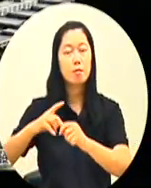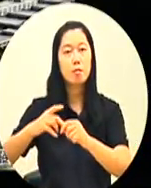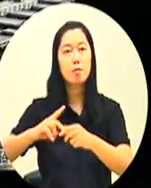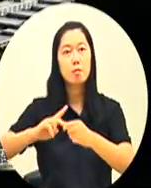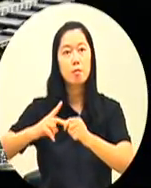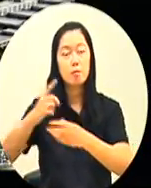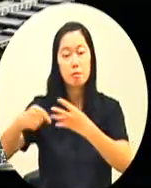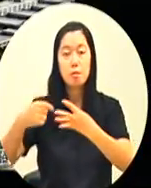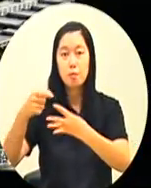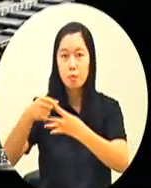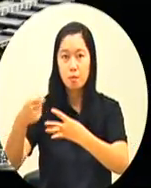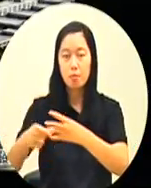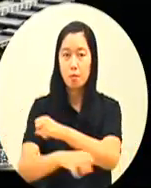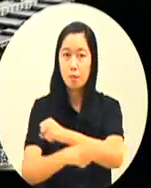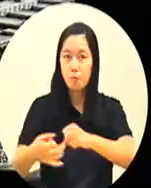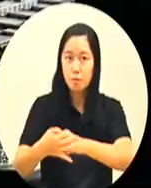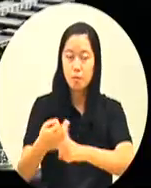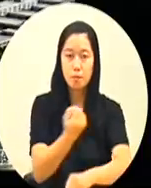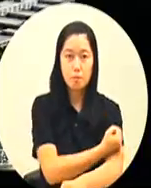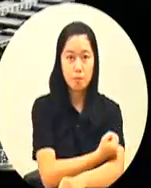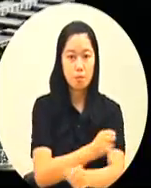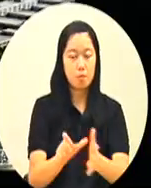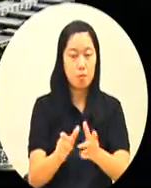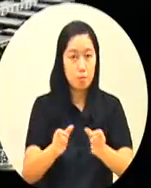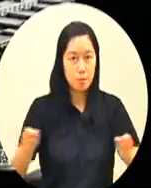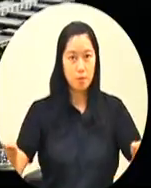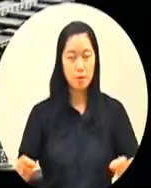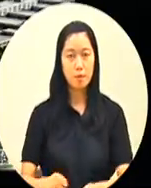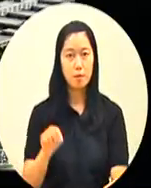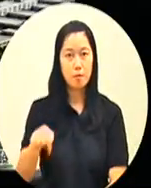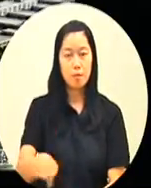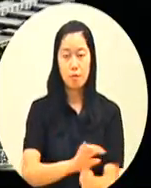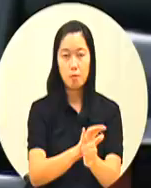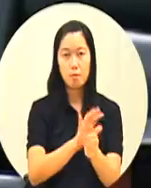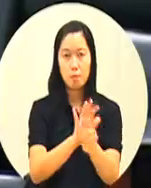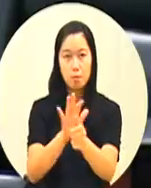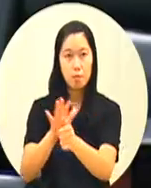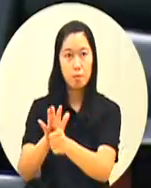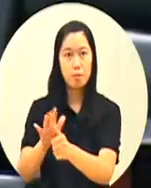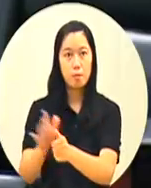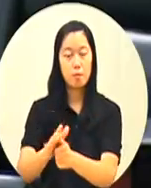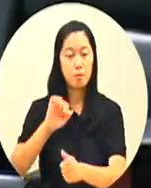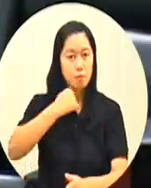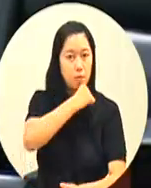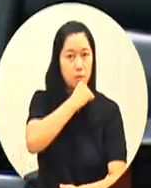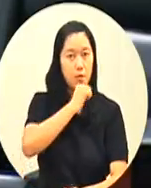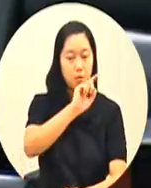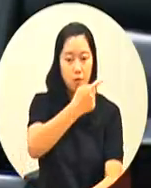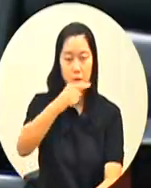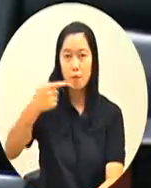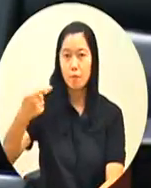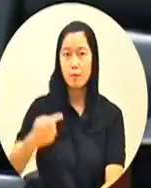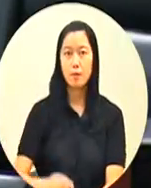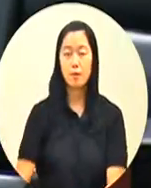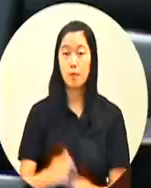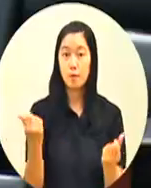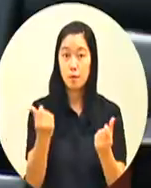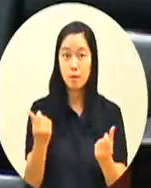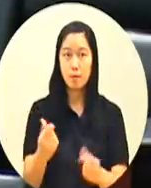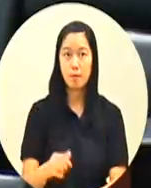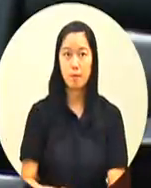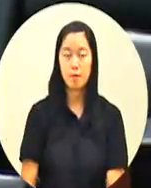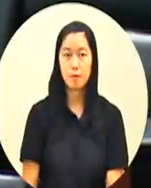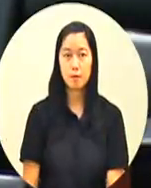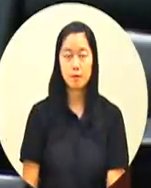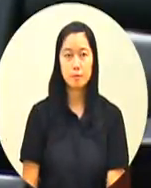的案子，在大家辛苦了很久之后，造就了很多的台湾的第一个，比如说新的产串